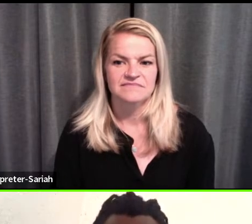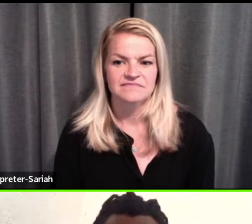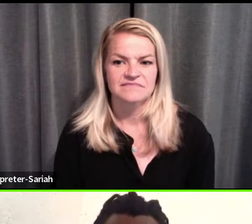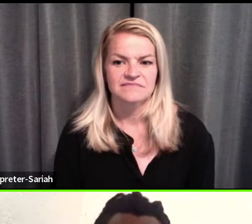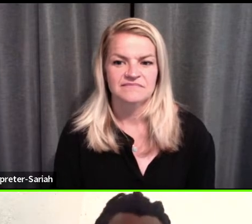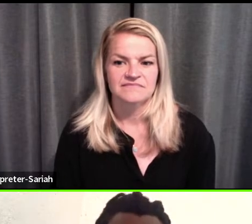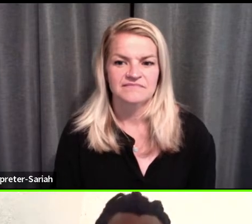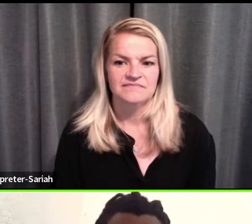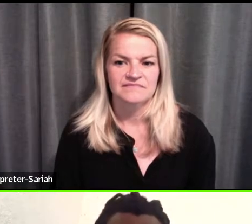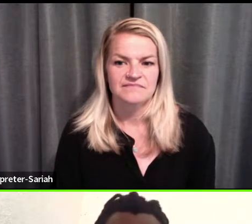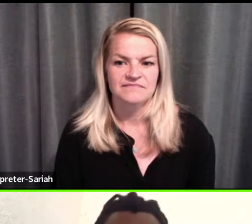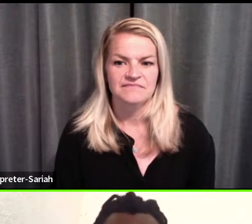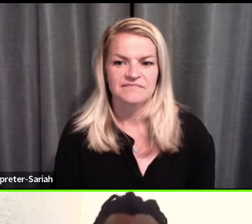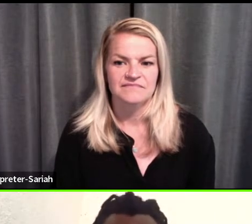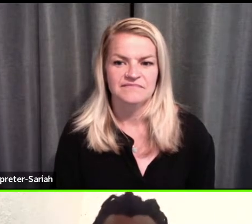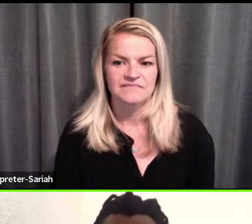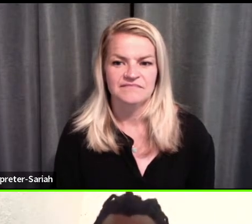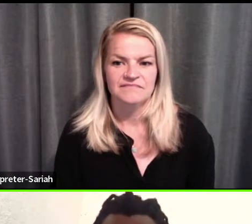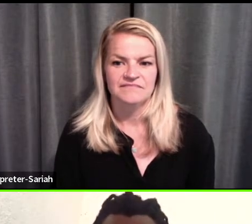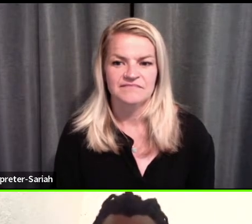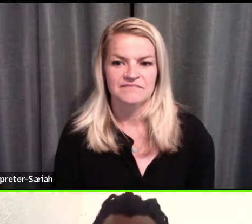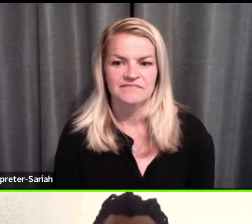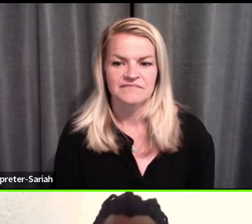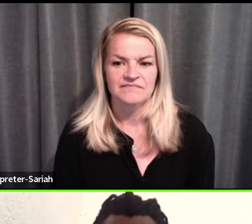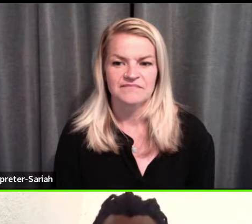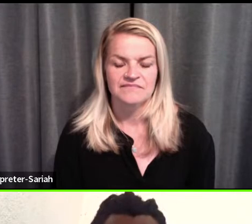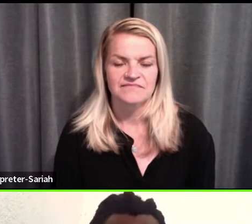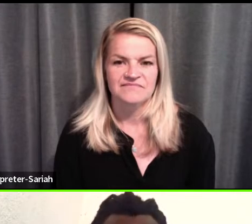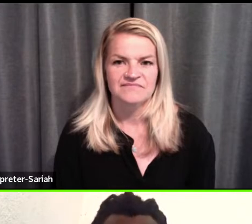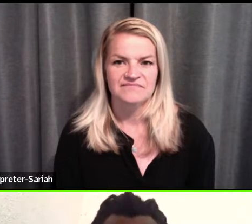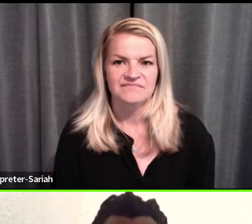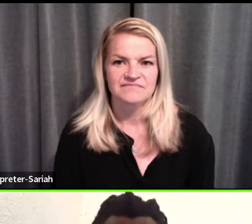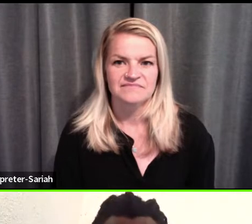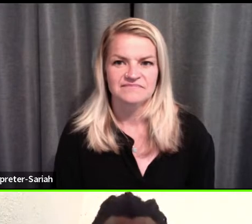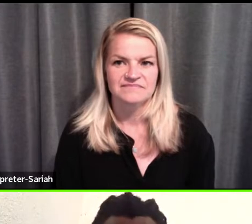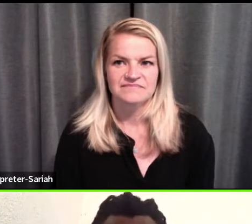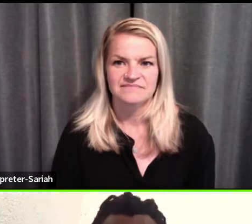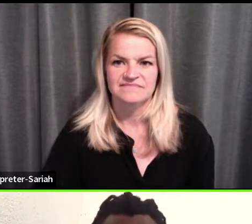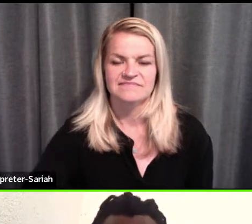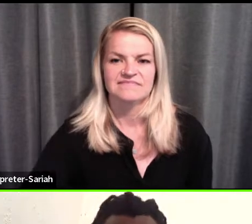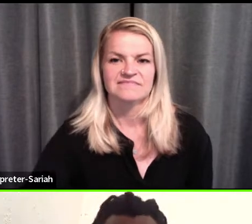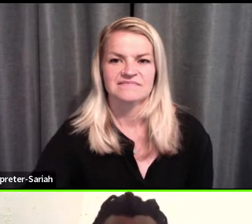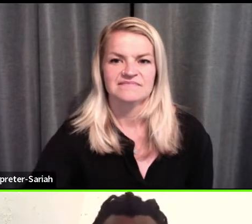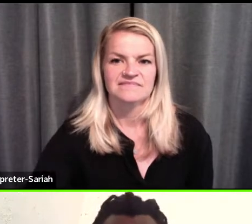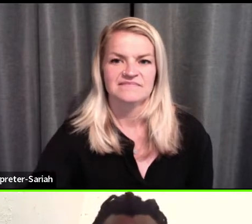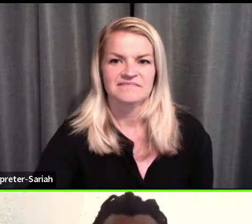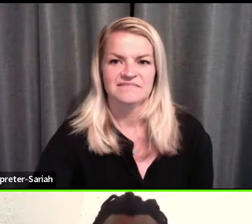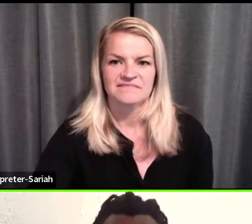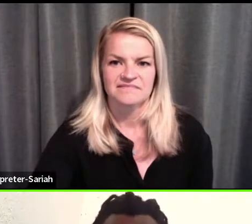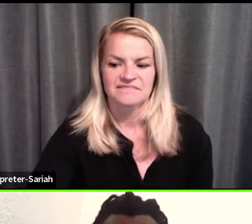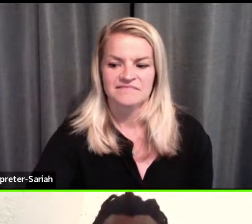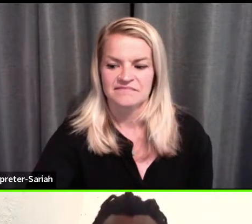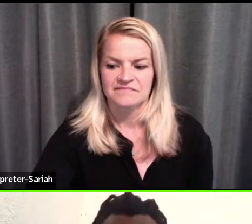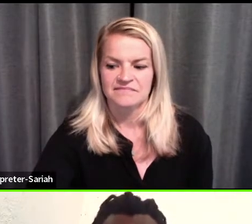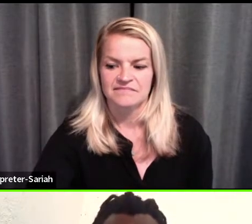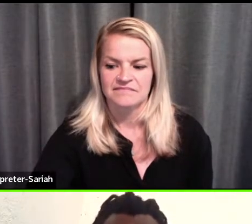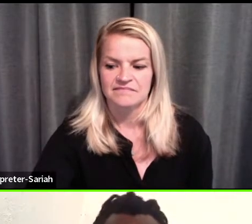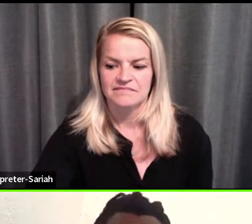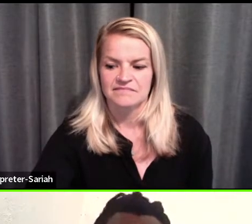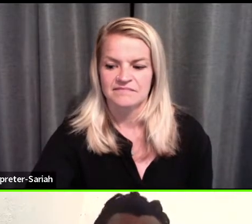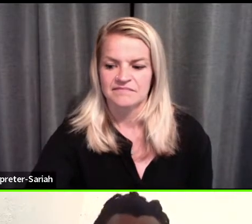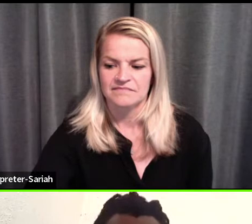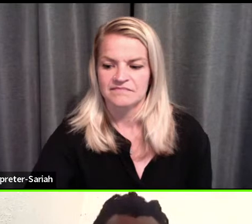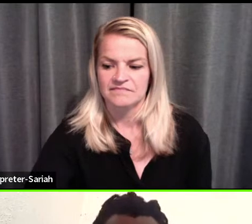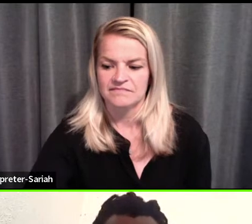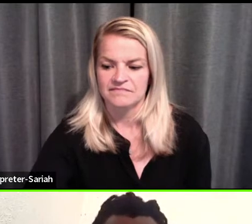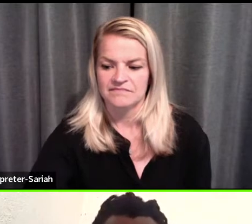socle de ces reportages qui me propulse à ce niveau. Chaque jour, je cherche les femmes qui occupent des fonctions dans des